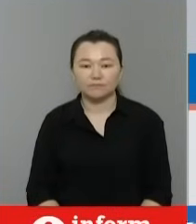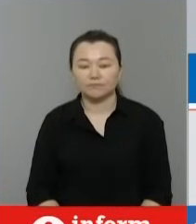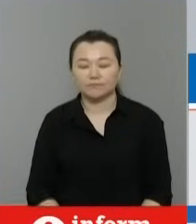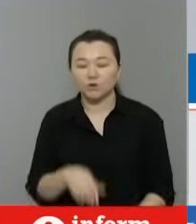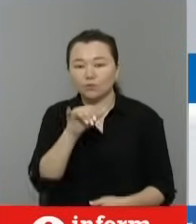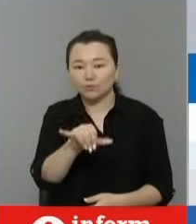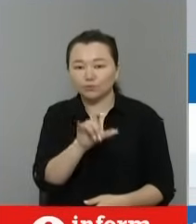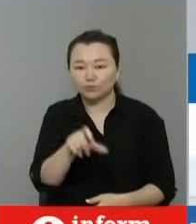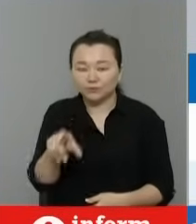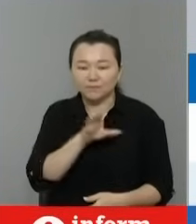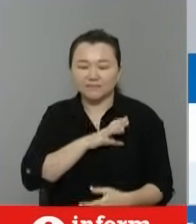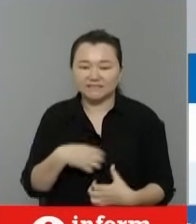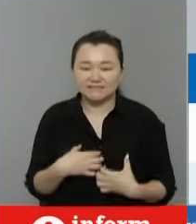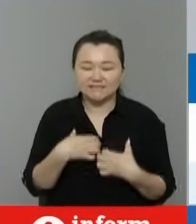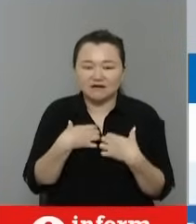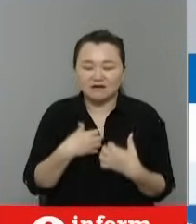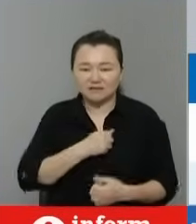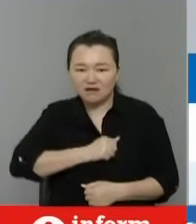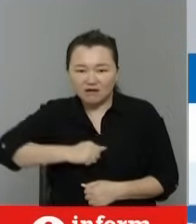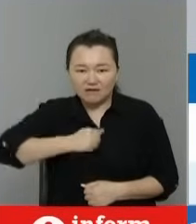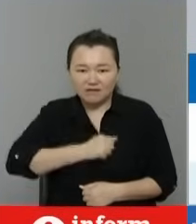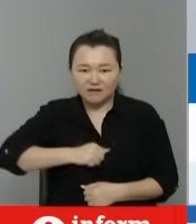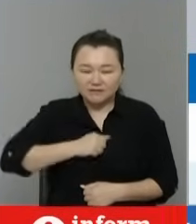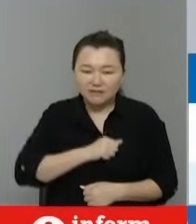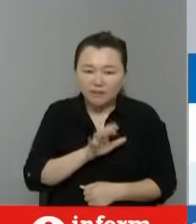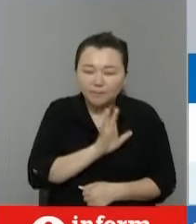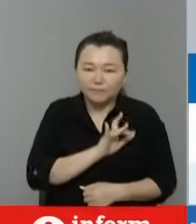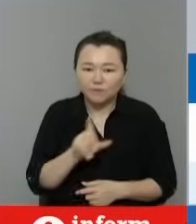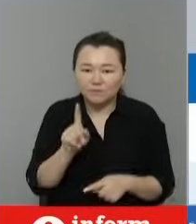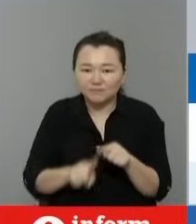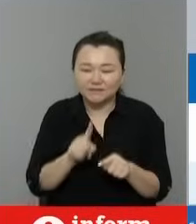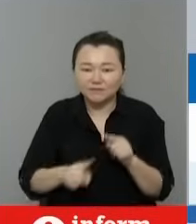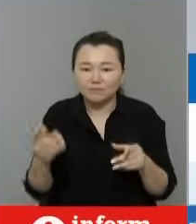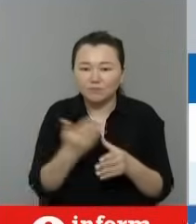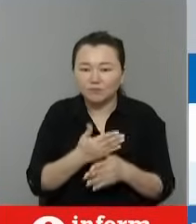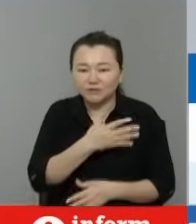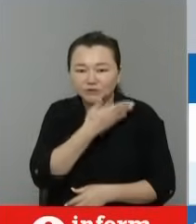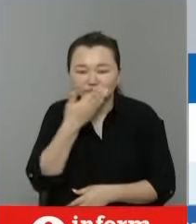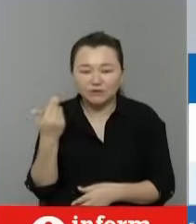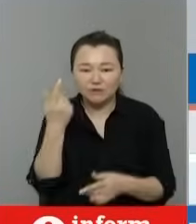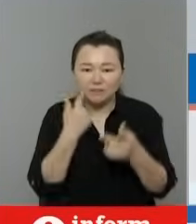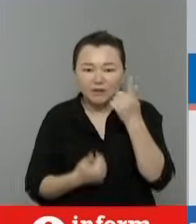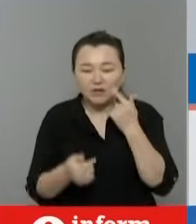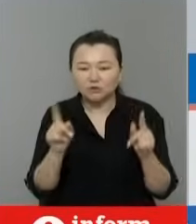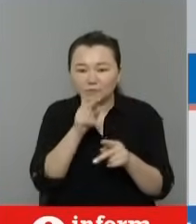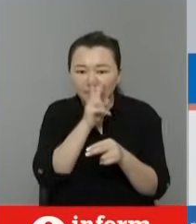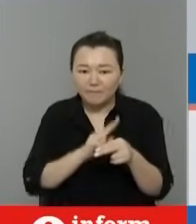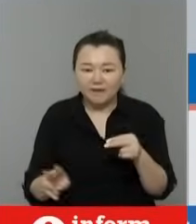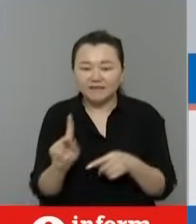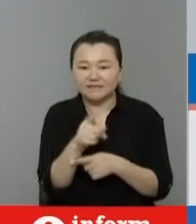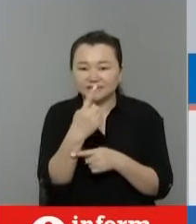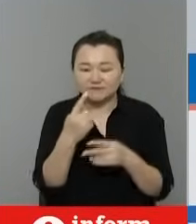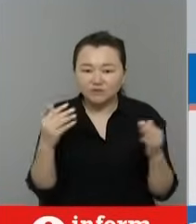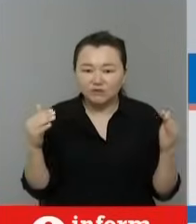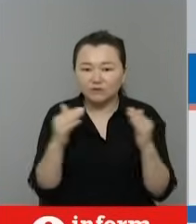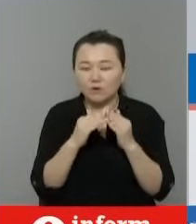У людей был страх, агрессия. Многие злились, что помощь быстро не прибыла. Плакали от того, что потеряли единственное